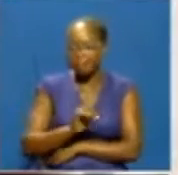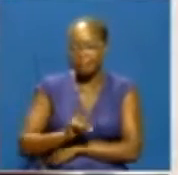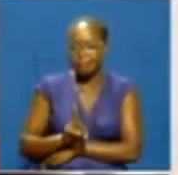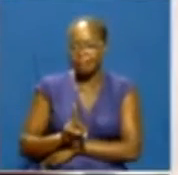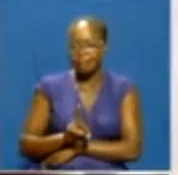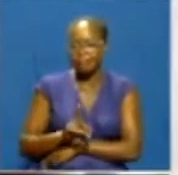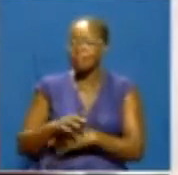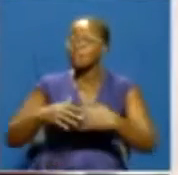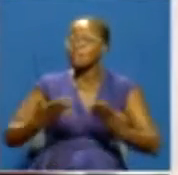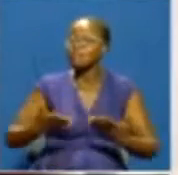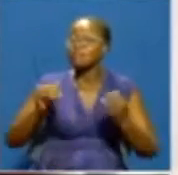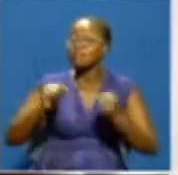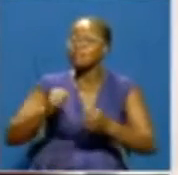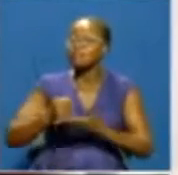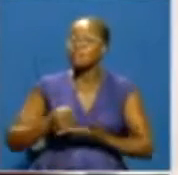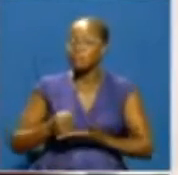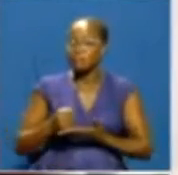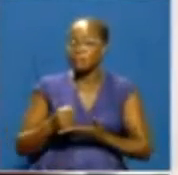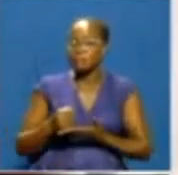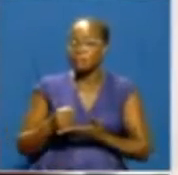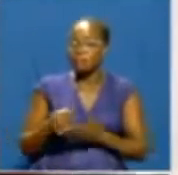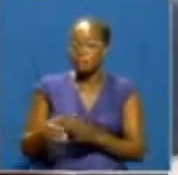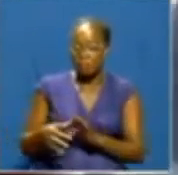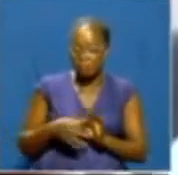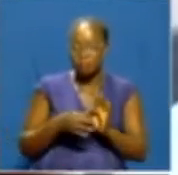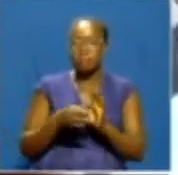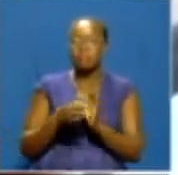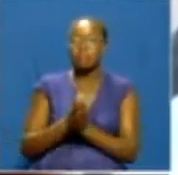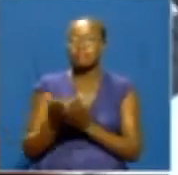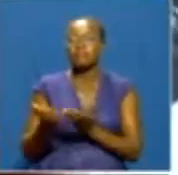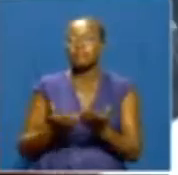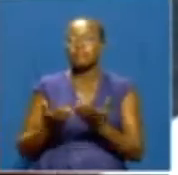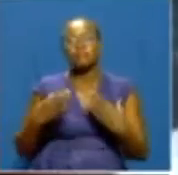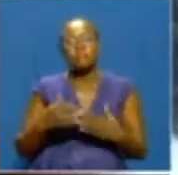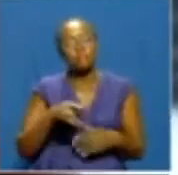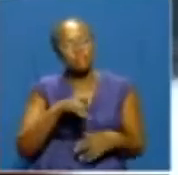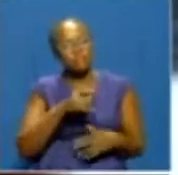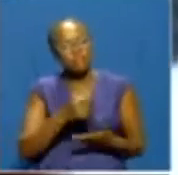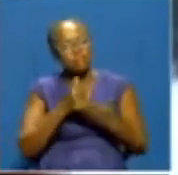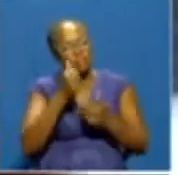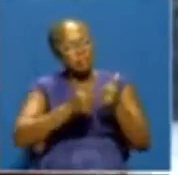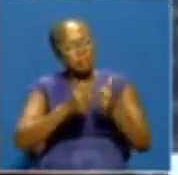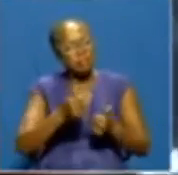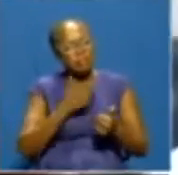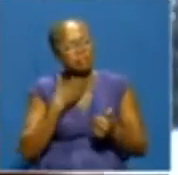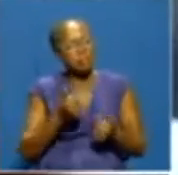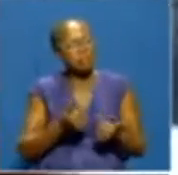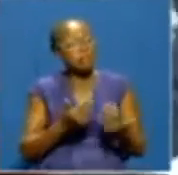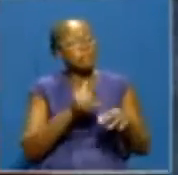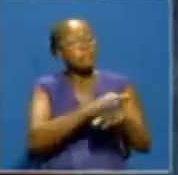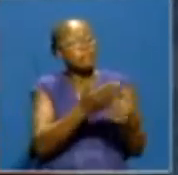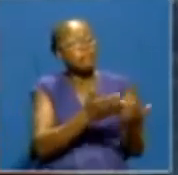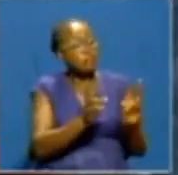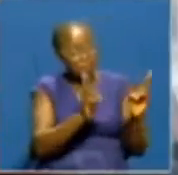njia gani watafanya wakishirikiana na wafanyi biashara. Wewe unataka usaidizi gani? Sahii hasara ishatokelezea,